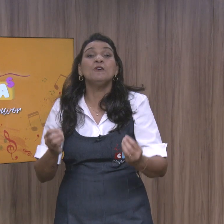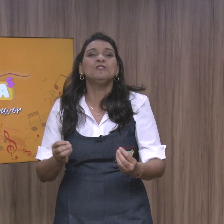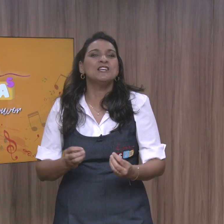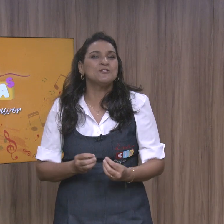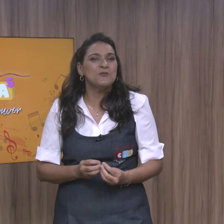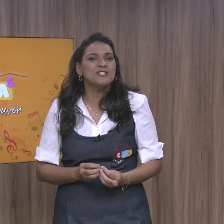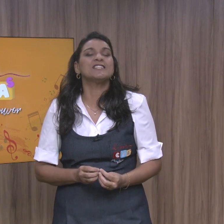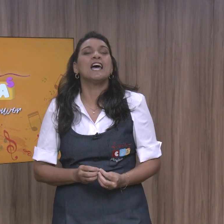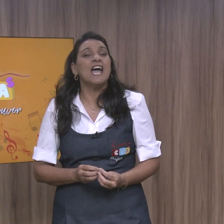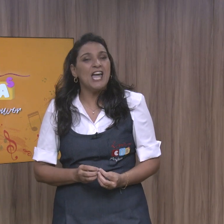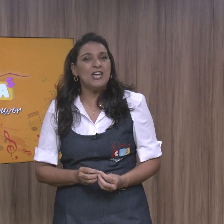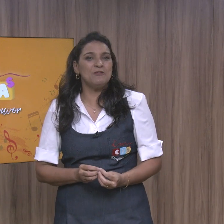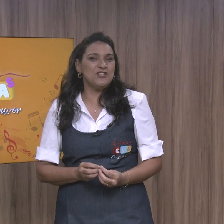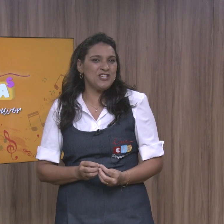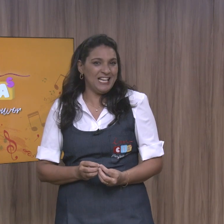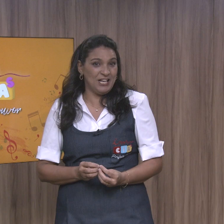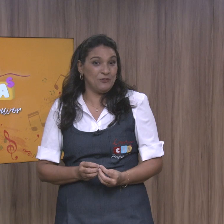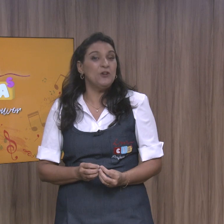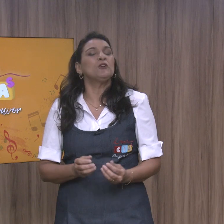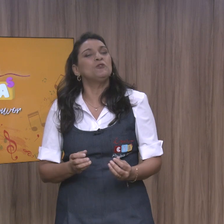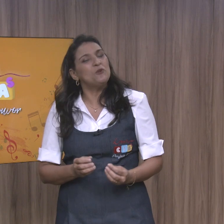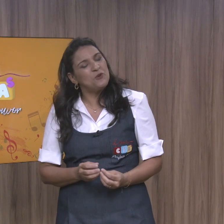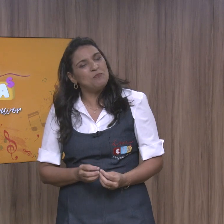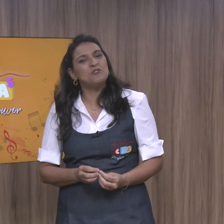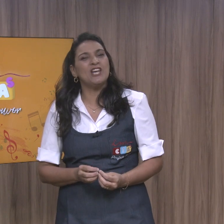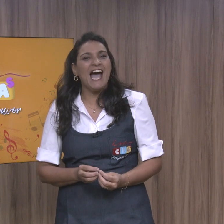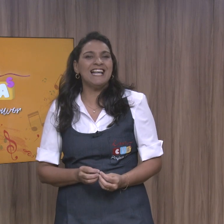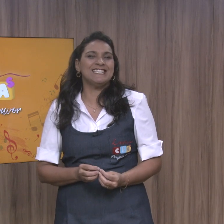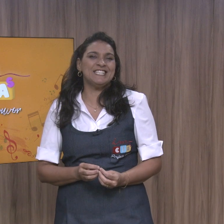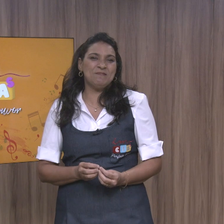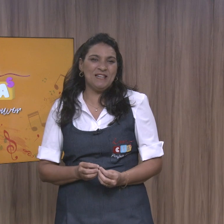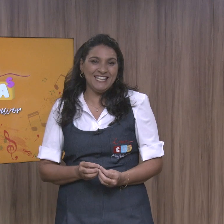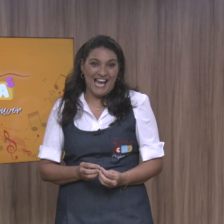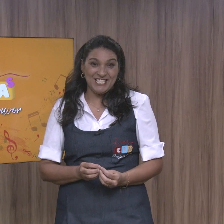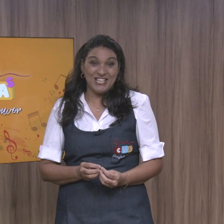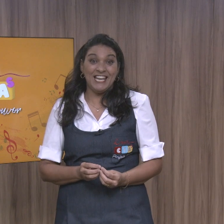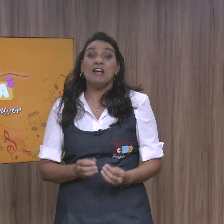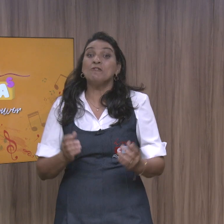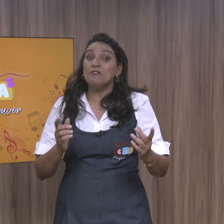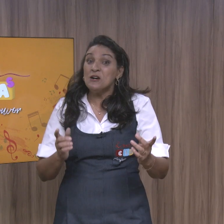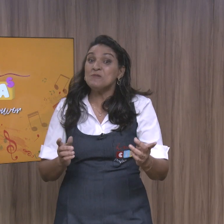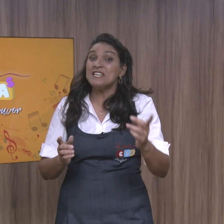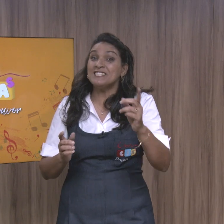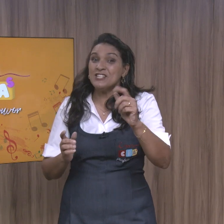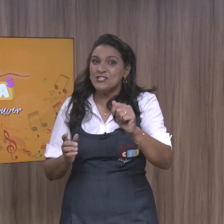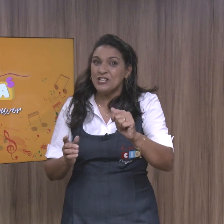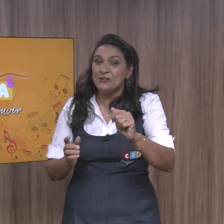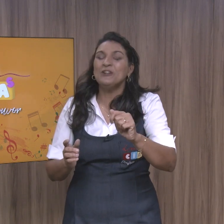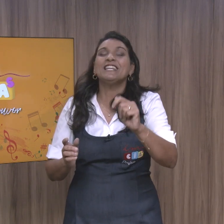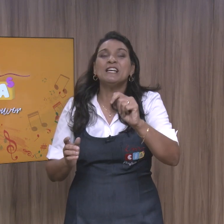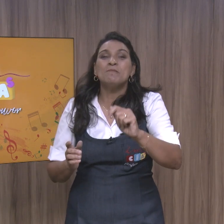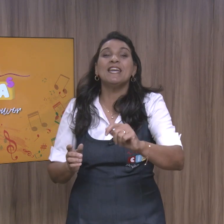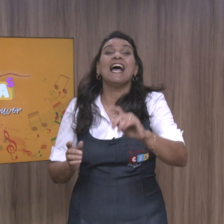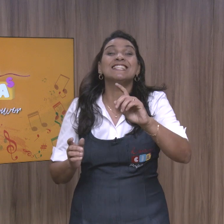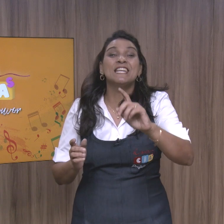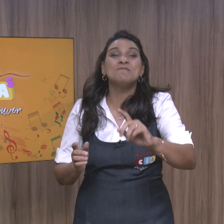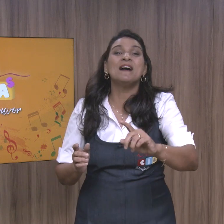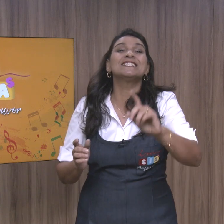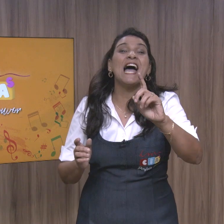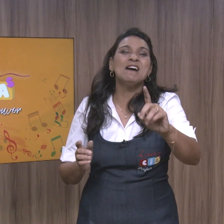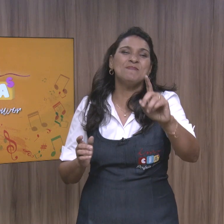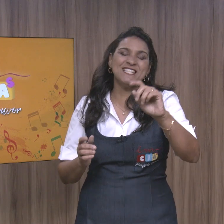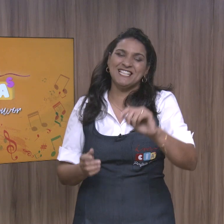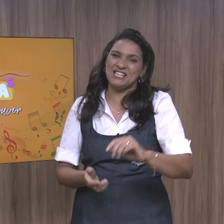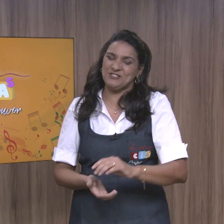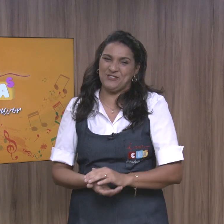de das Ostras, Rio de Janeiro, du groupe d'accessibilité. Nous allons assister et aussi